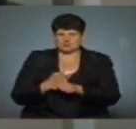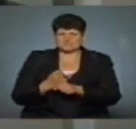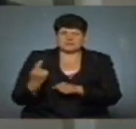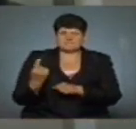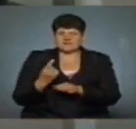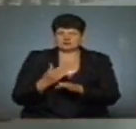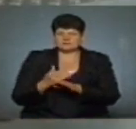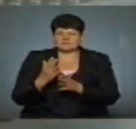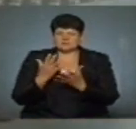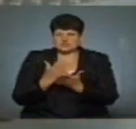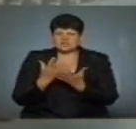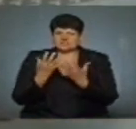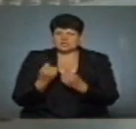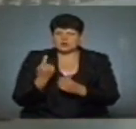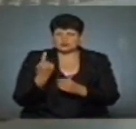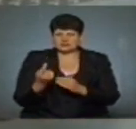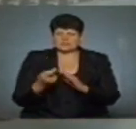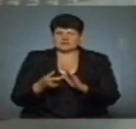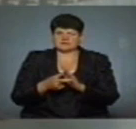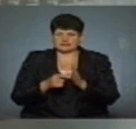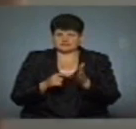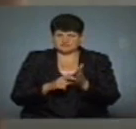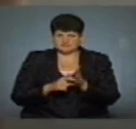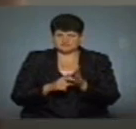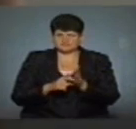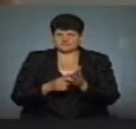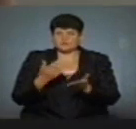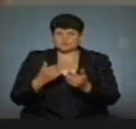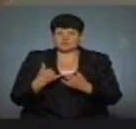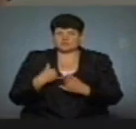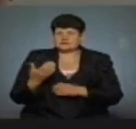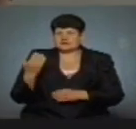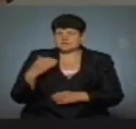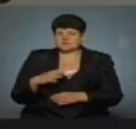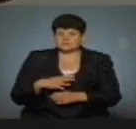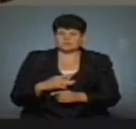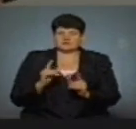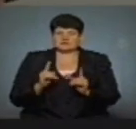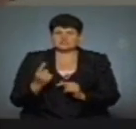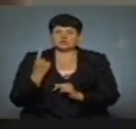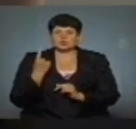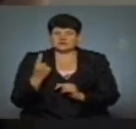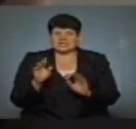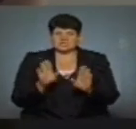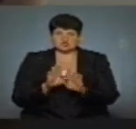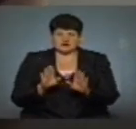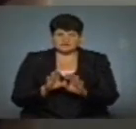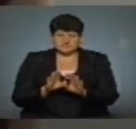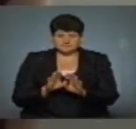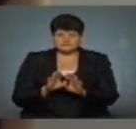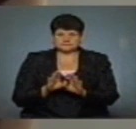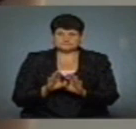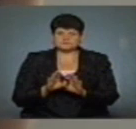етапу дослідження є ще одна кімната з ламінарним боксом. Якщо у нас раніше була лише одна шафа ламінарна,